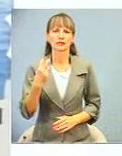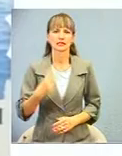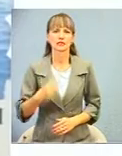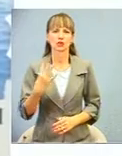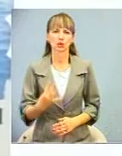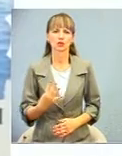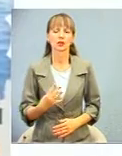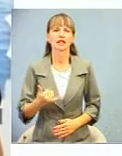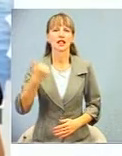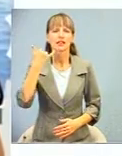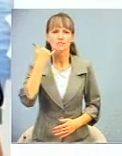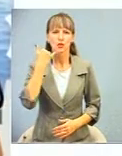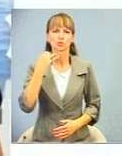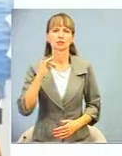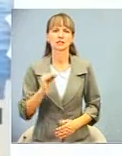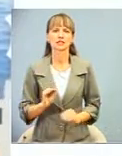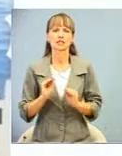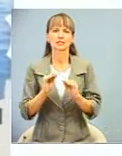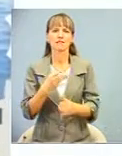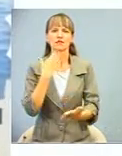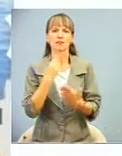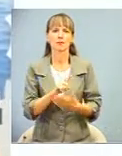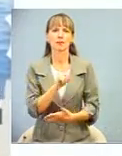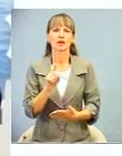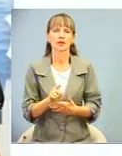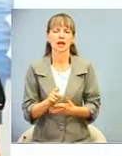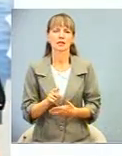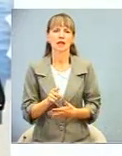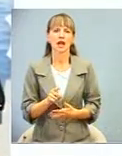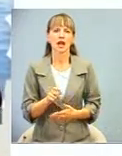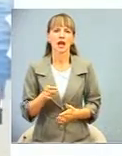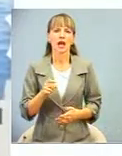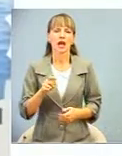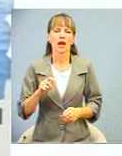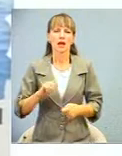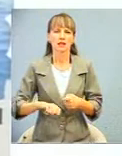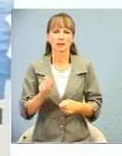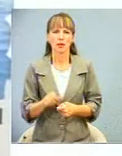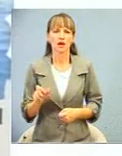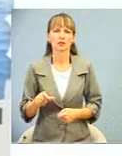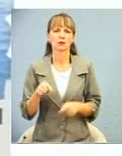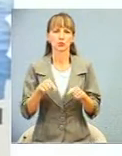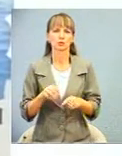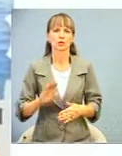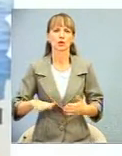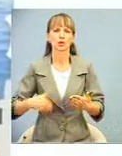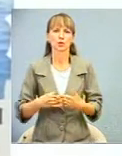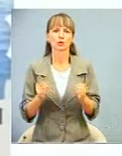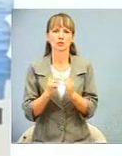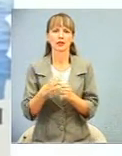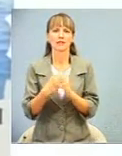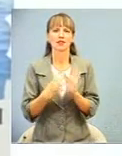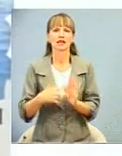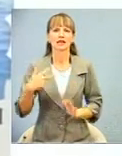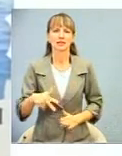236-11-34. Телефонуйте та ставте свої запитання експертам у студії. І до зустрічі о 19:30 в прямому